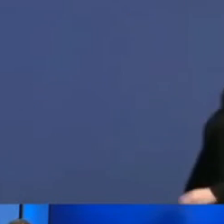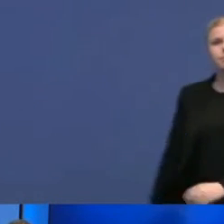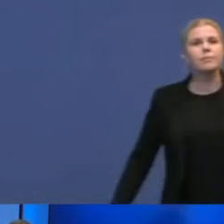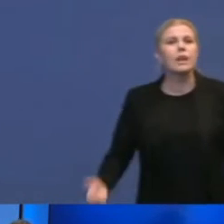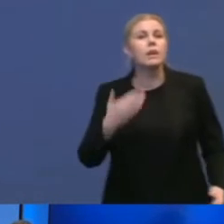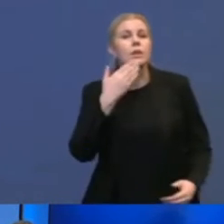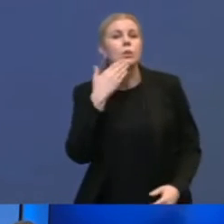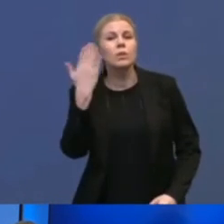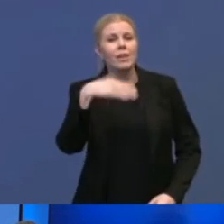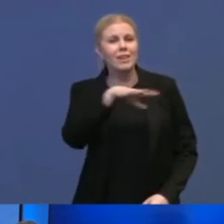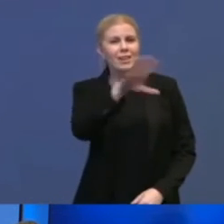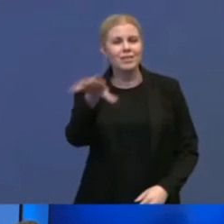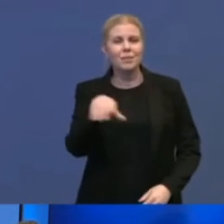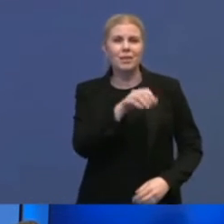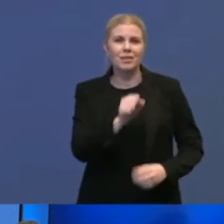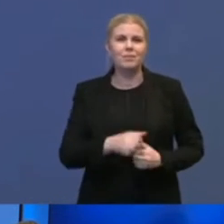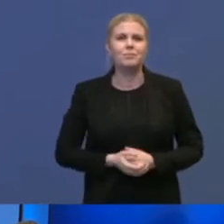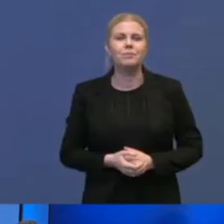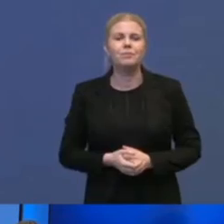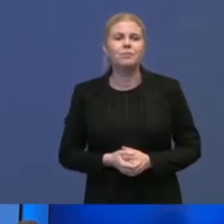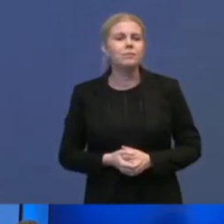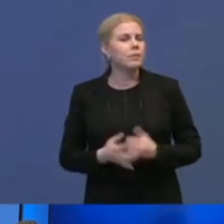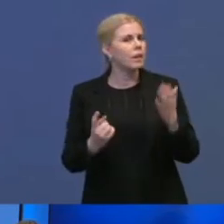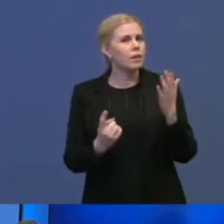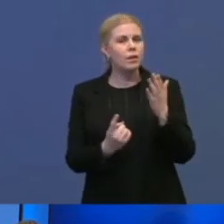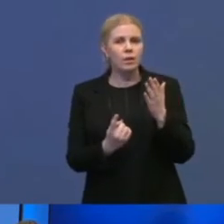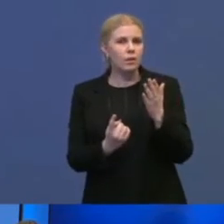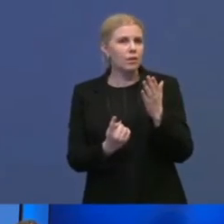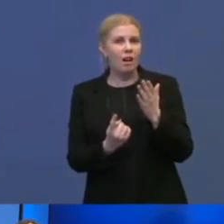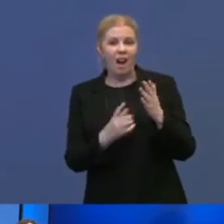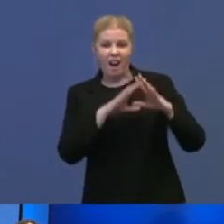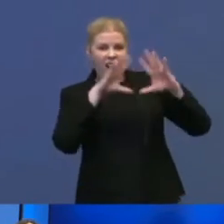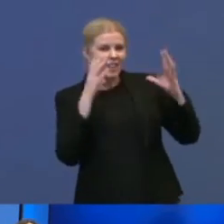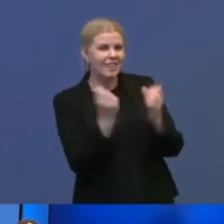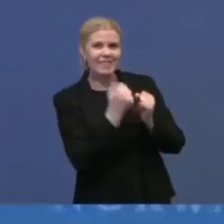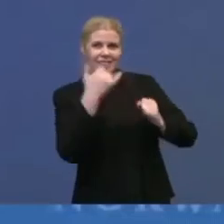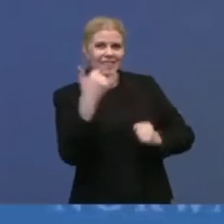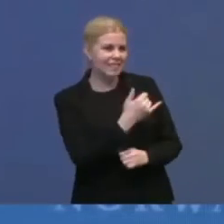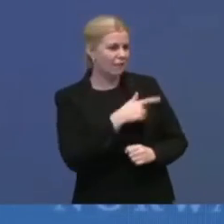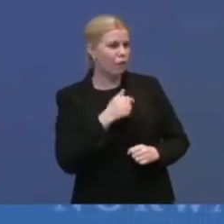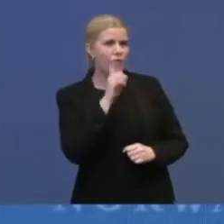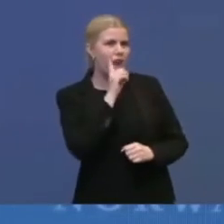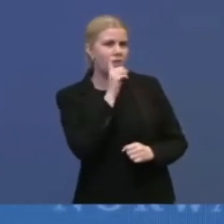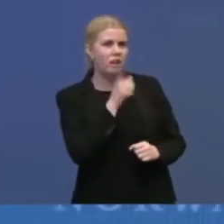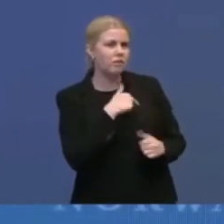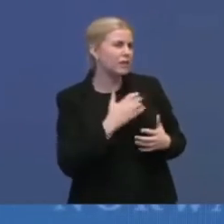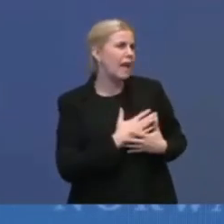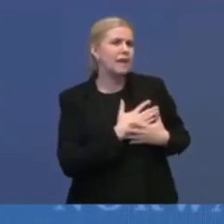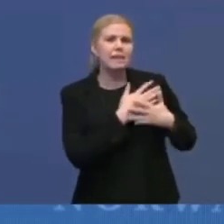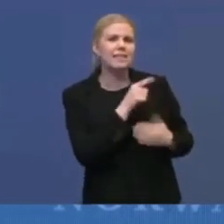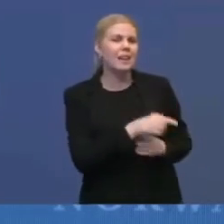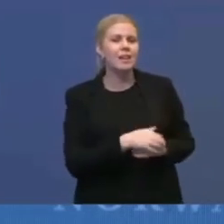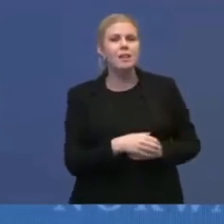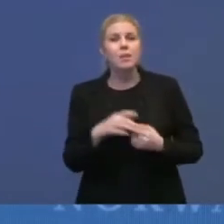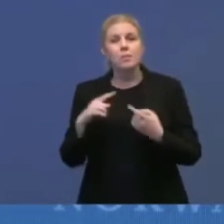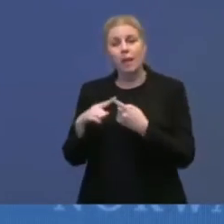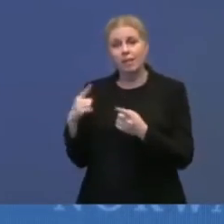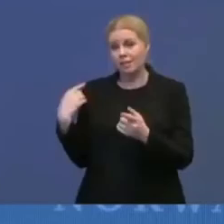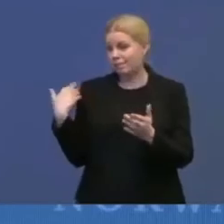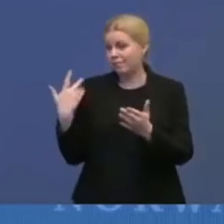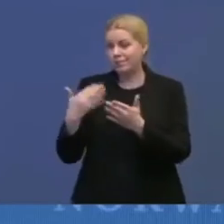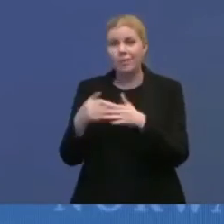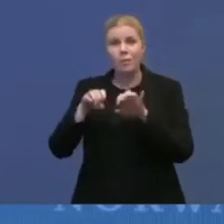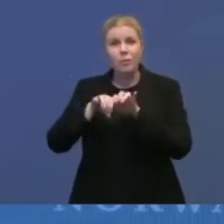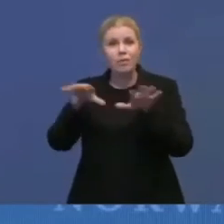Fi dwanak sandabantin. Wa xa da azaayin waxka stoo noolool maalmead ka ah inna an wadacir alayn, lakin waxin uudur ka safmar ka